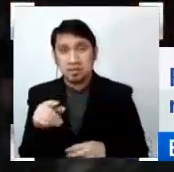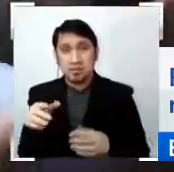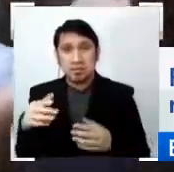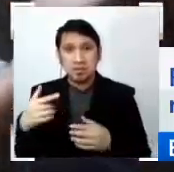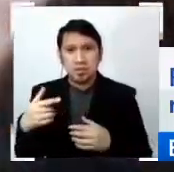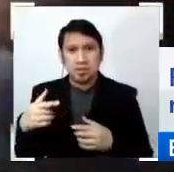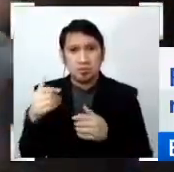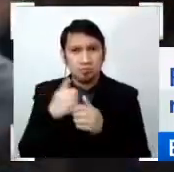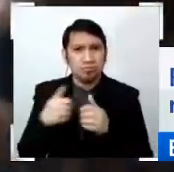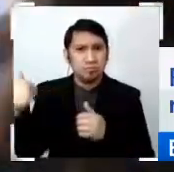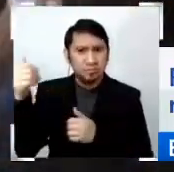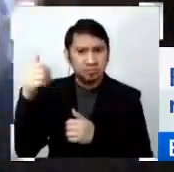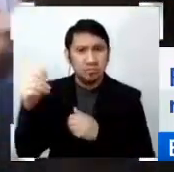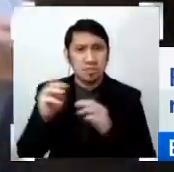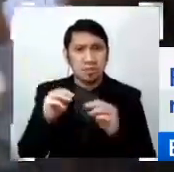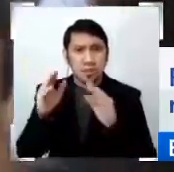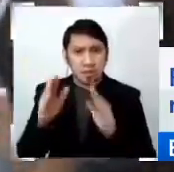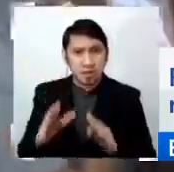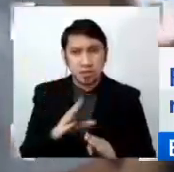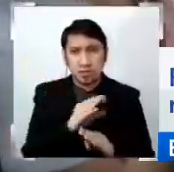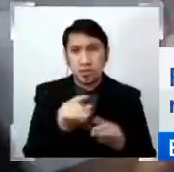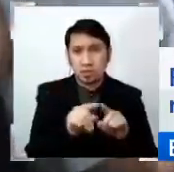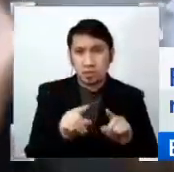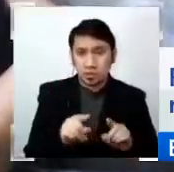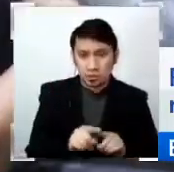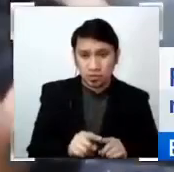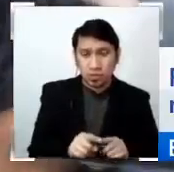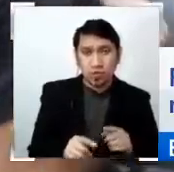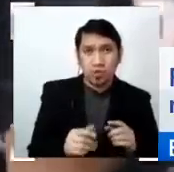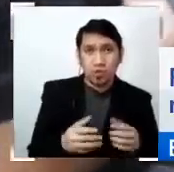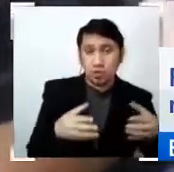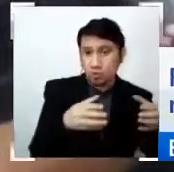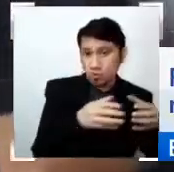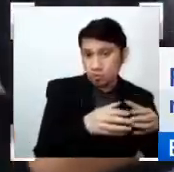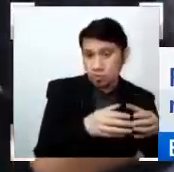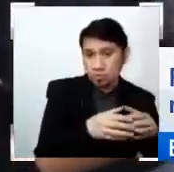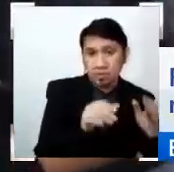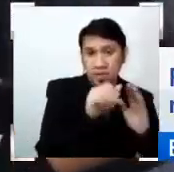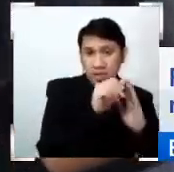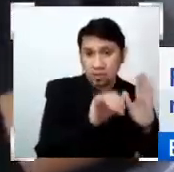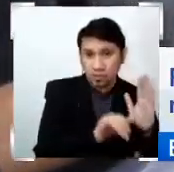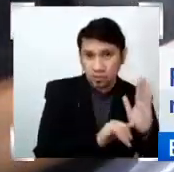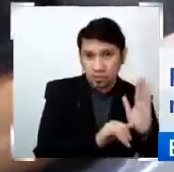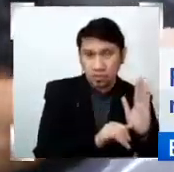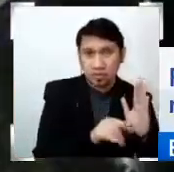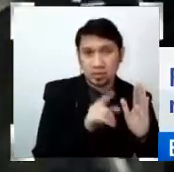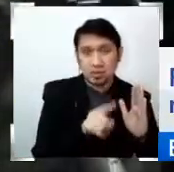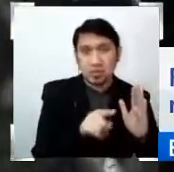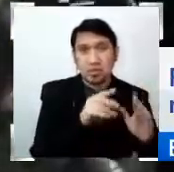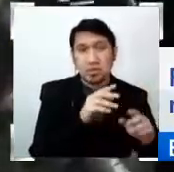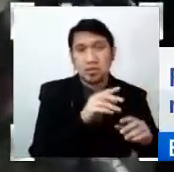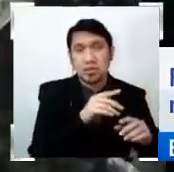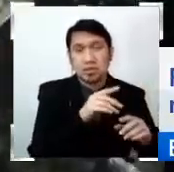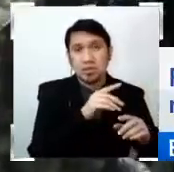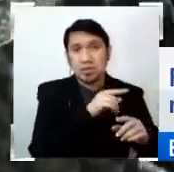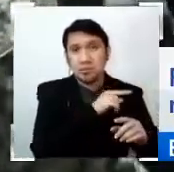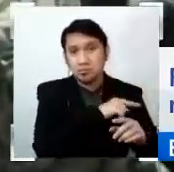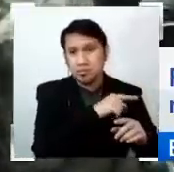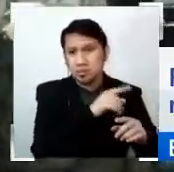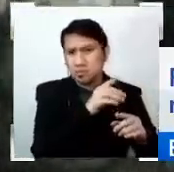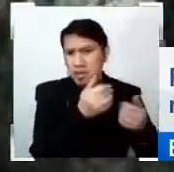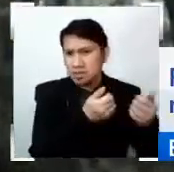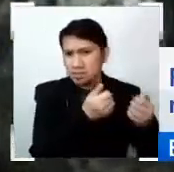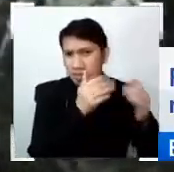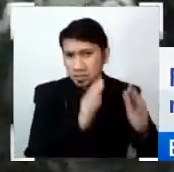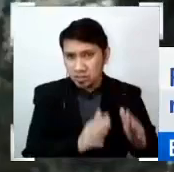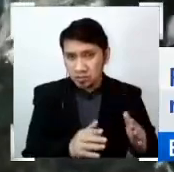Licoben at mga tauhan ni Attorney Ana Maria Rafael Banaag, ang siyang itinalaga ng National Electrification Administration bilang bagong